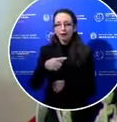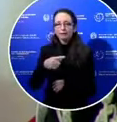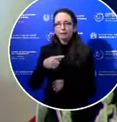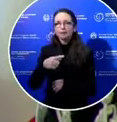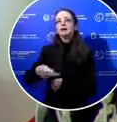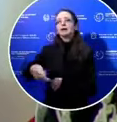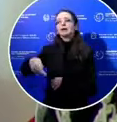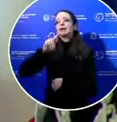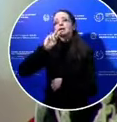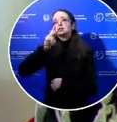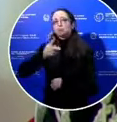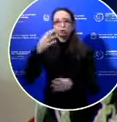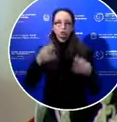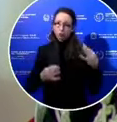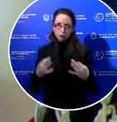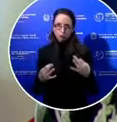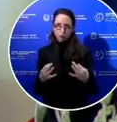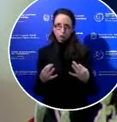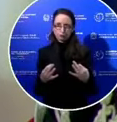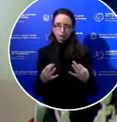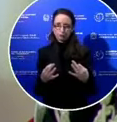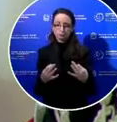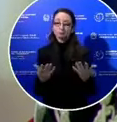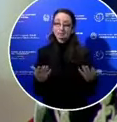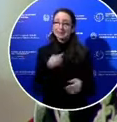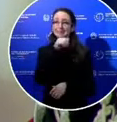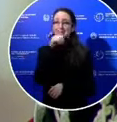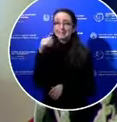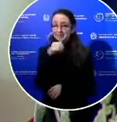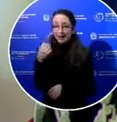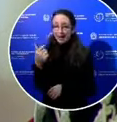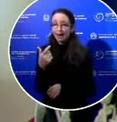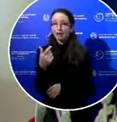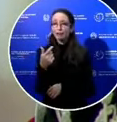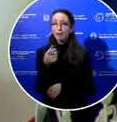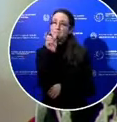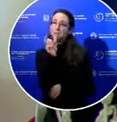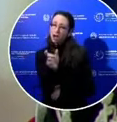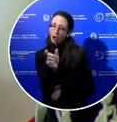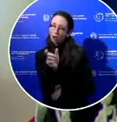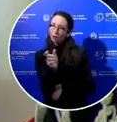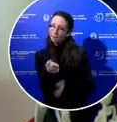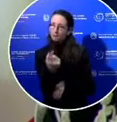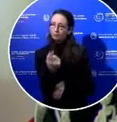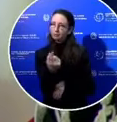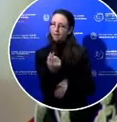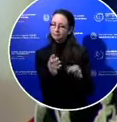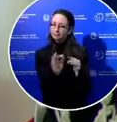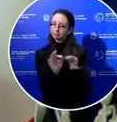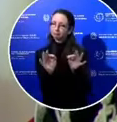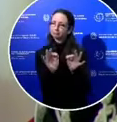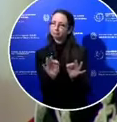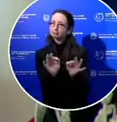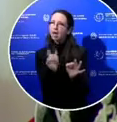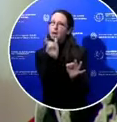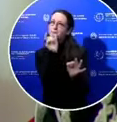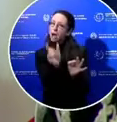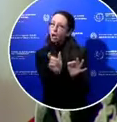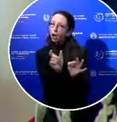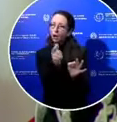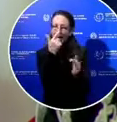alle soluzioni servono però delle opportune parole chiave. Quelle che abbiamo trovato, quelle che ci sembrano più appropriate per